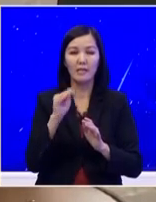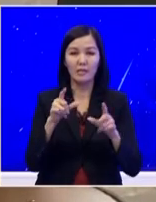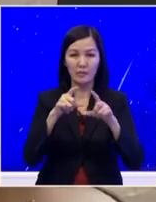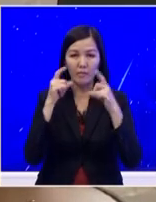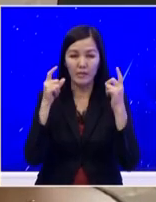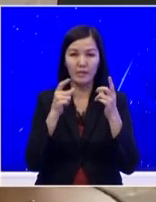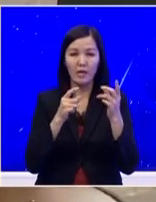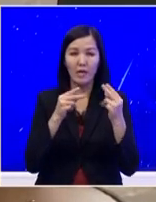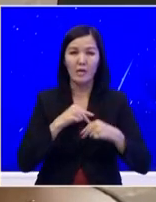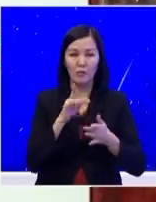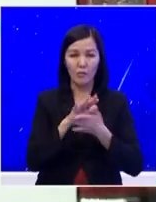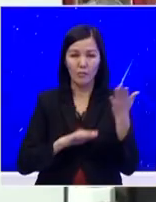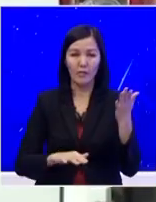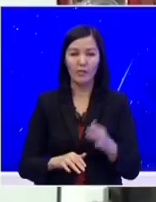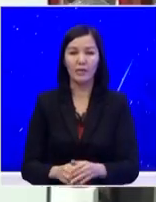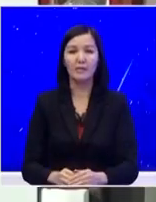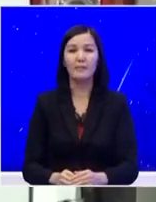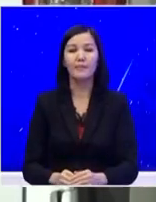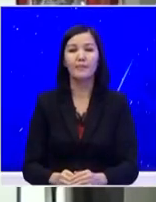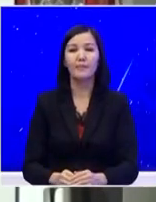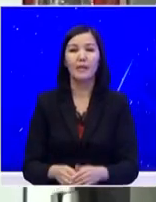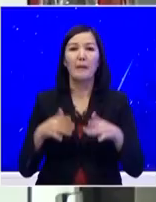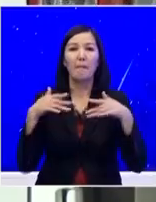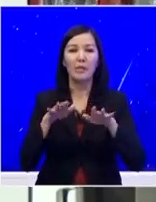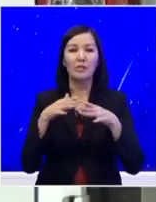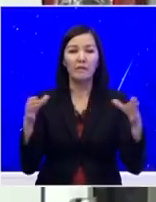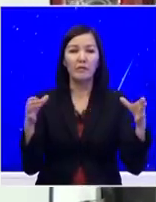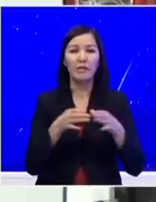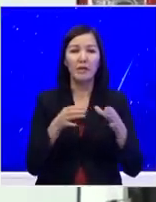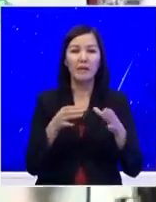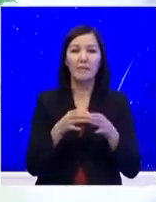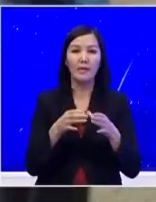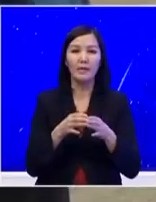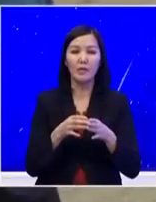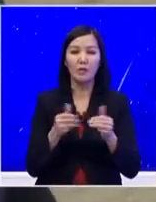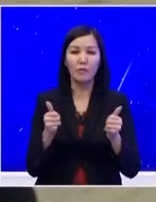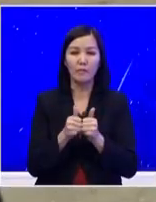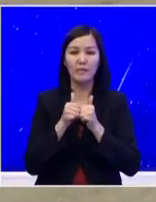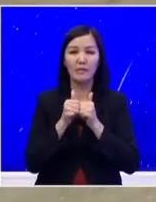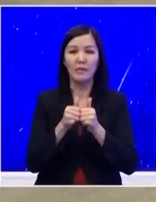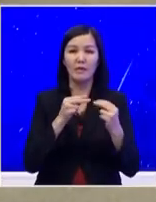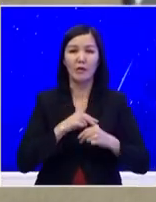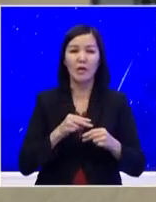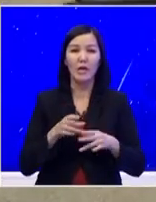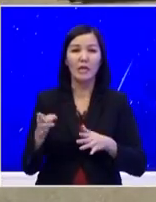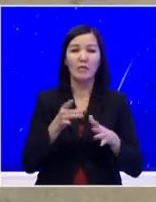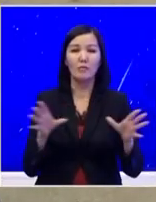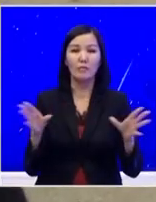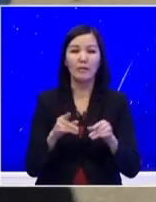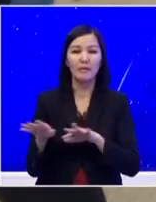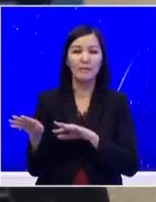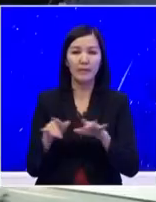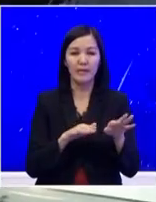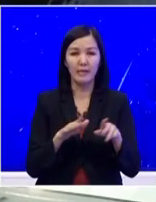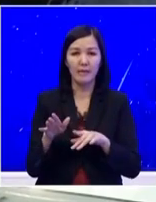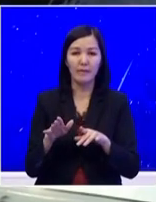этом направлении продолжаются. Помимо налаженной пошивочной кампании, параллельно идет работа в рамках республиканской акции «Безбергемес».